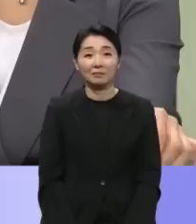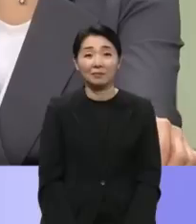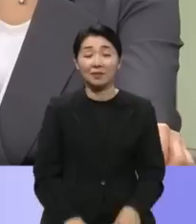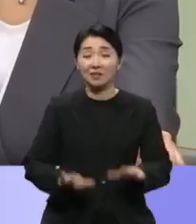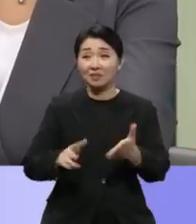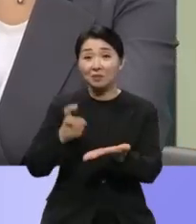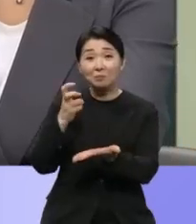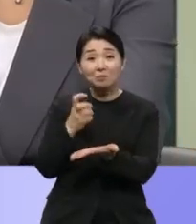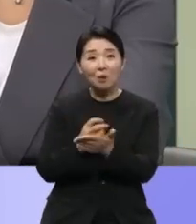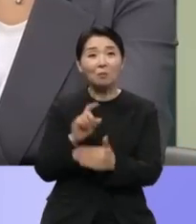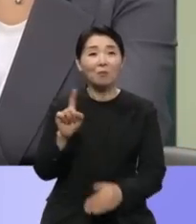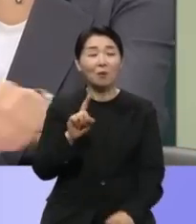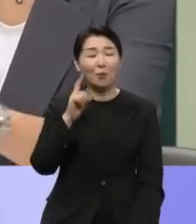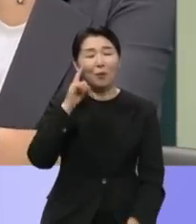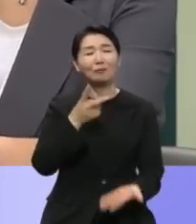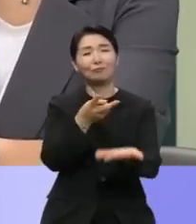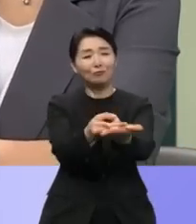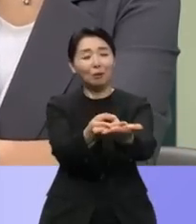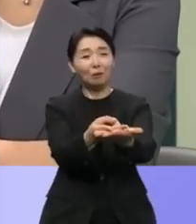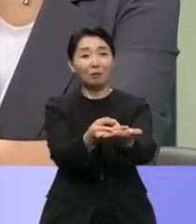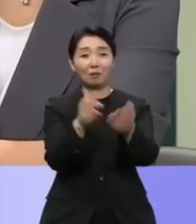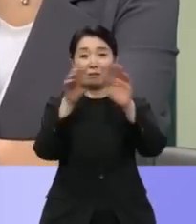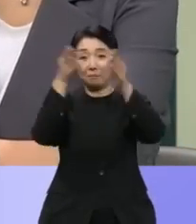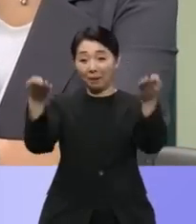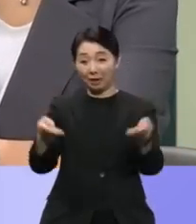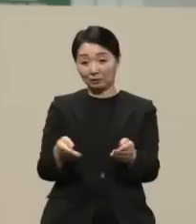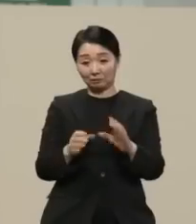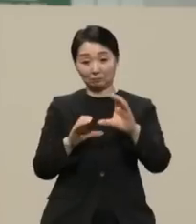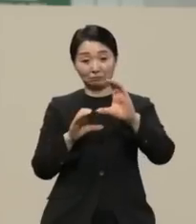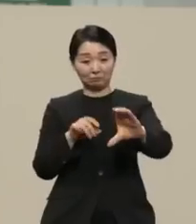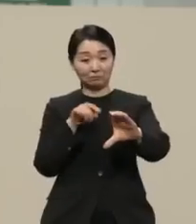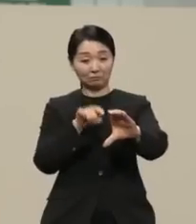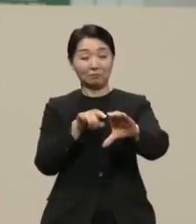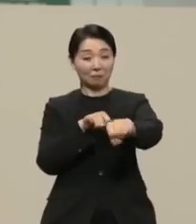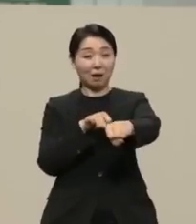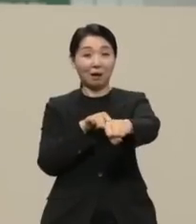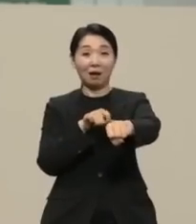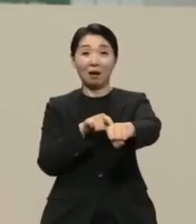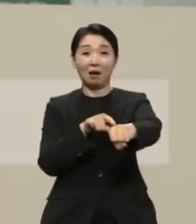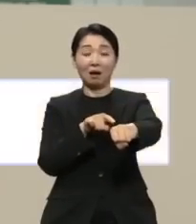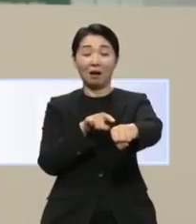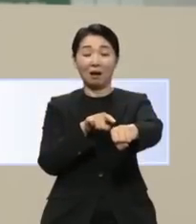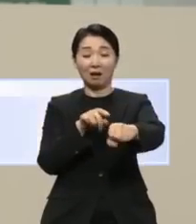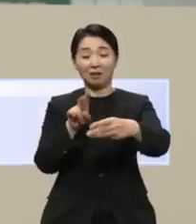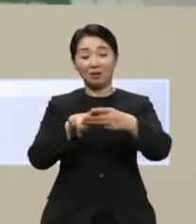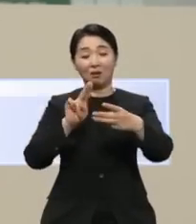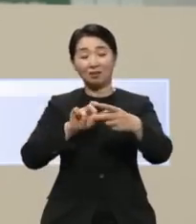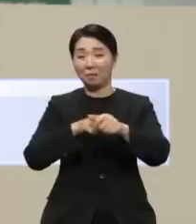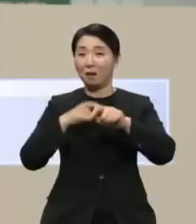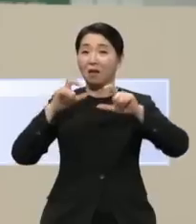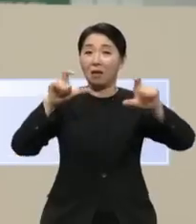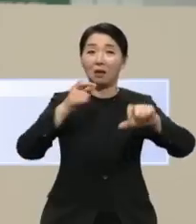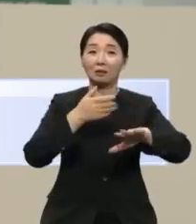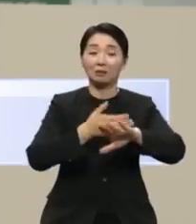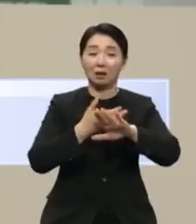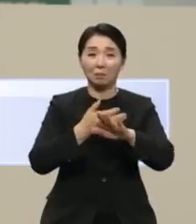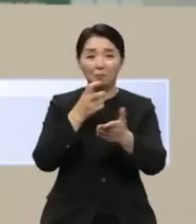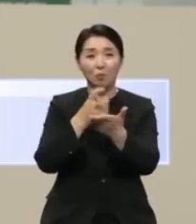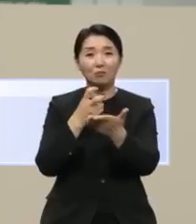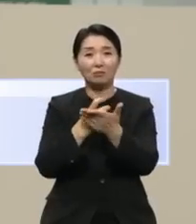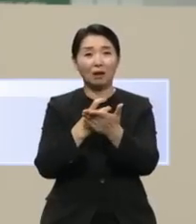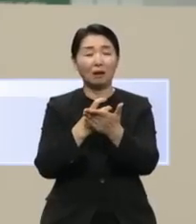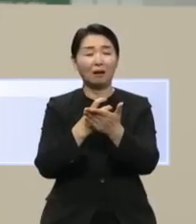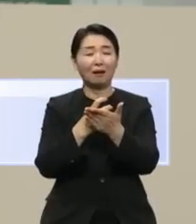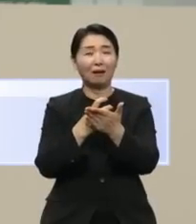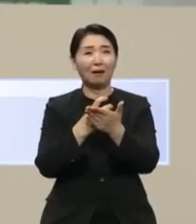현행법상으로는 이렇게 들어눕거나 이렇게 박스를 갖다 놓거나 이런 것들을 형사처벌하거나 또는 다른 방식으로 법률상 제재